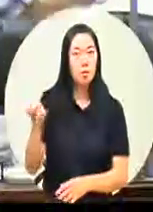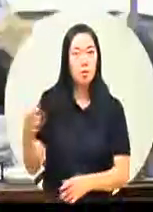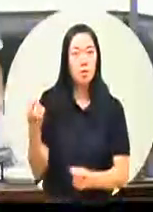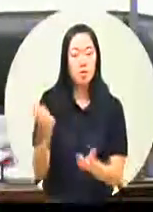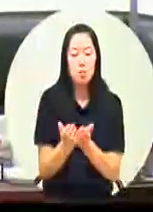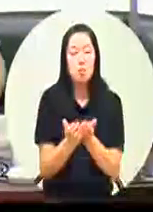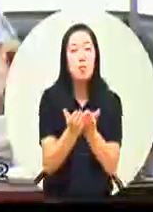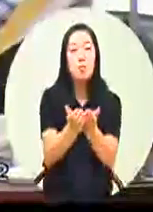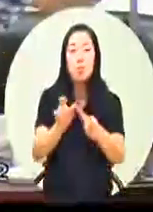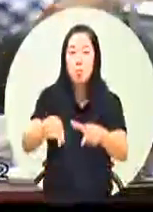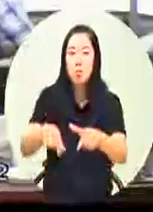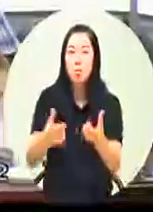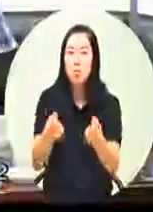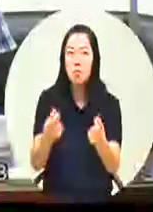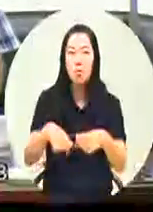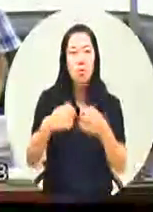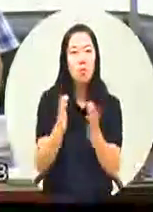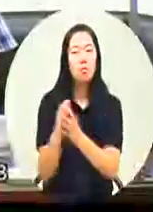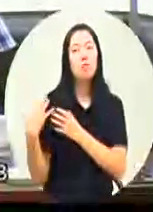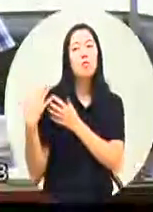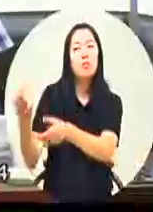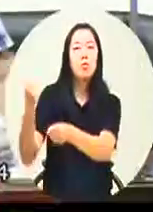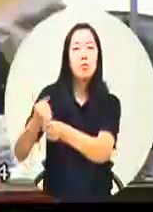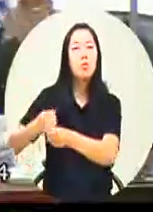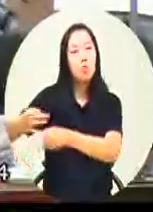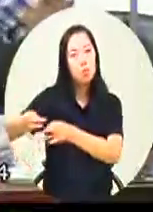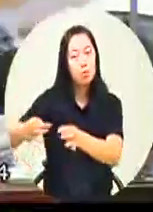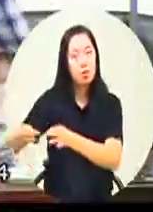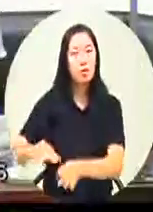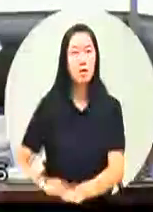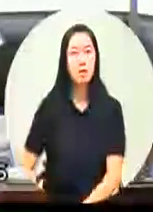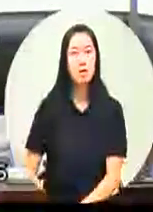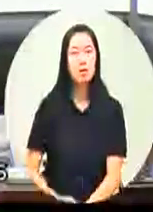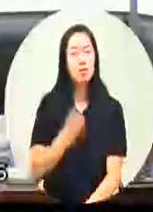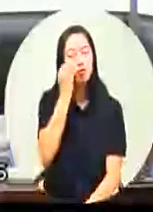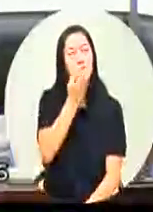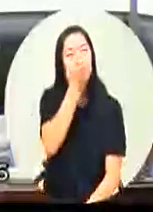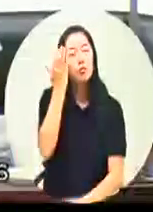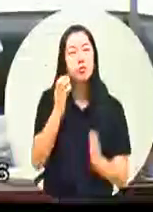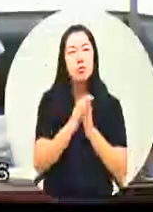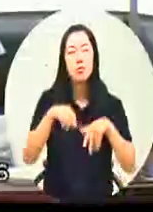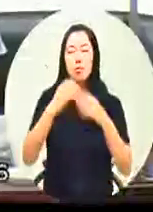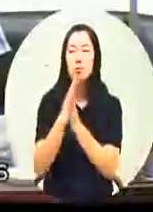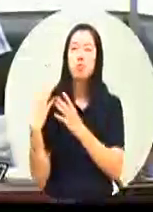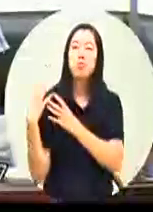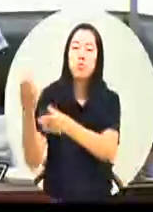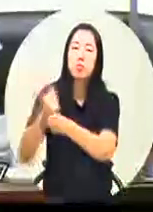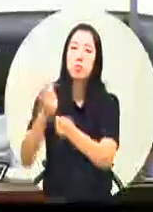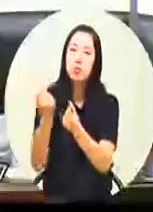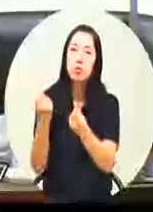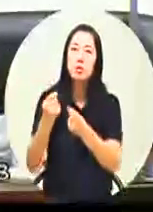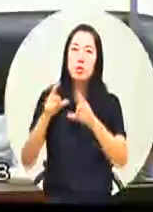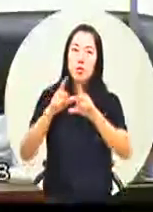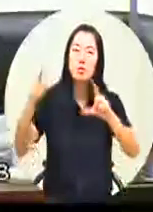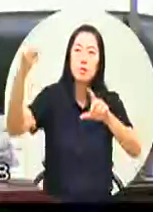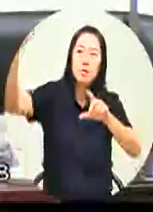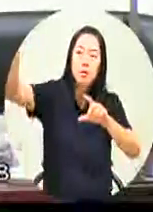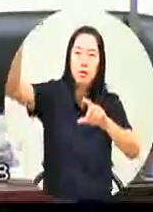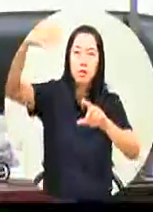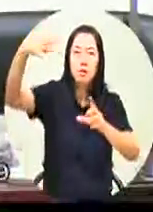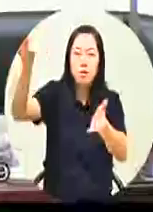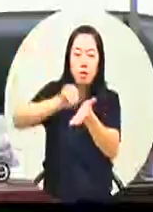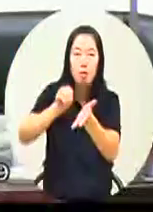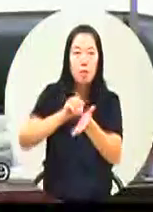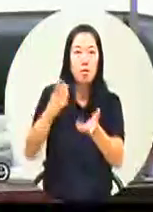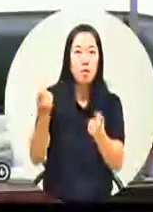船公司一样，很多都要委外，哦，观光局的很多都委外的那个太阳能的，哦，包括两个